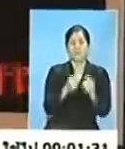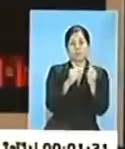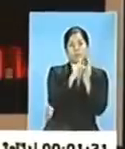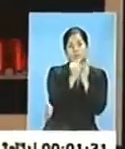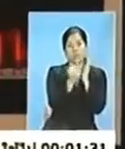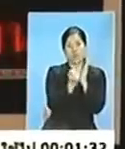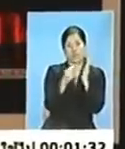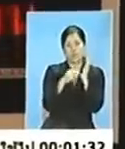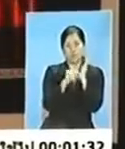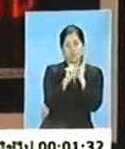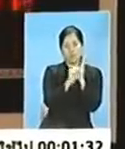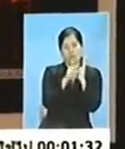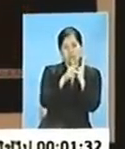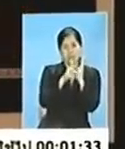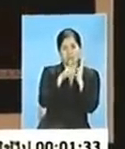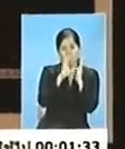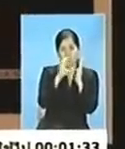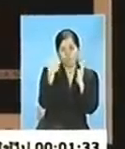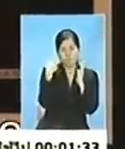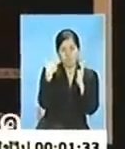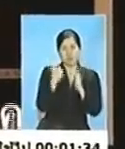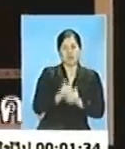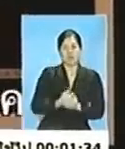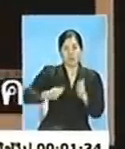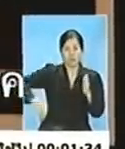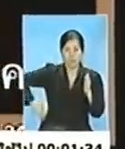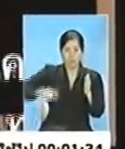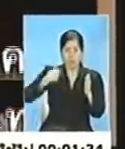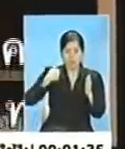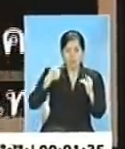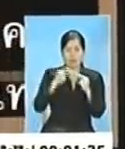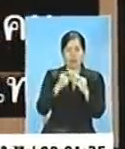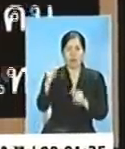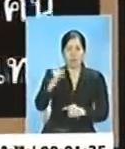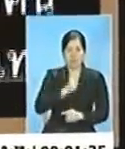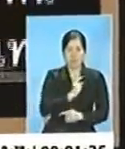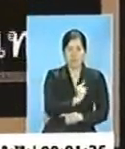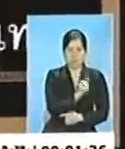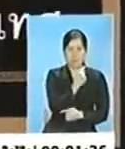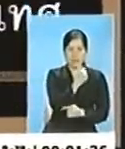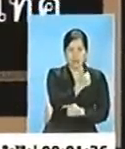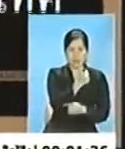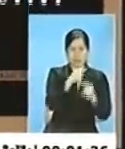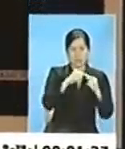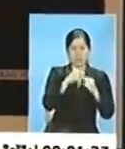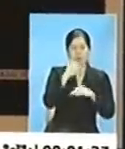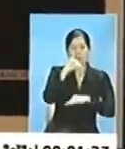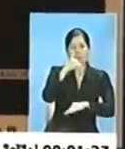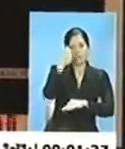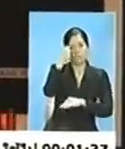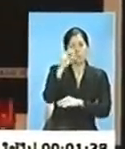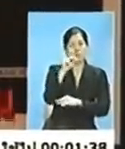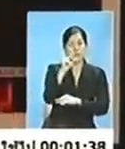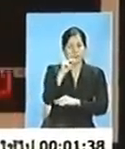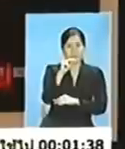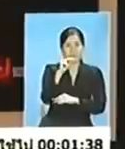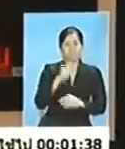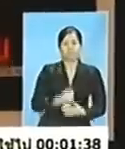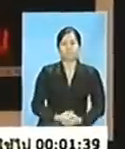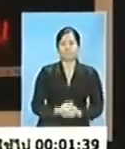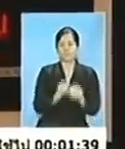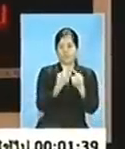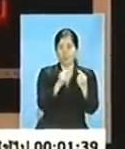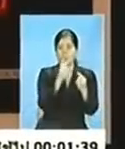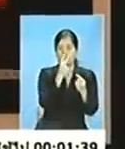ญญประเทศจังหวัดสระแก้วแล้วก็กลับเข้ามาเช่นตัวอย่างด่านปอยเปตแต่การกลับเข้ามาอีกครั้งหนึ่งเนี่ยดูสิ